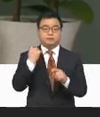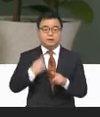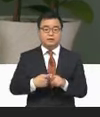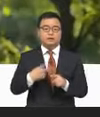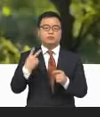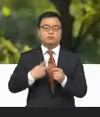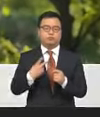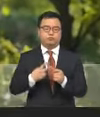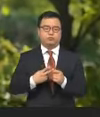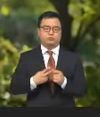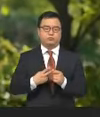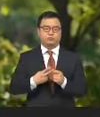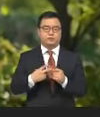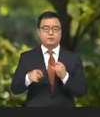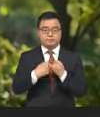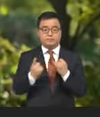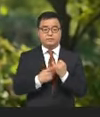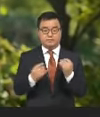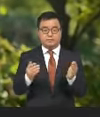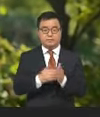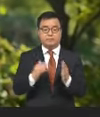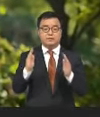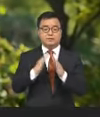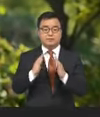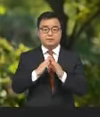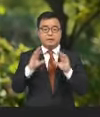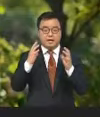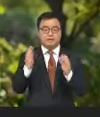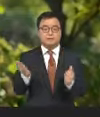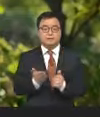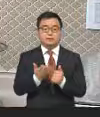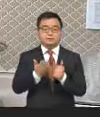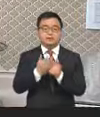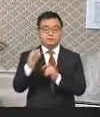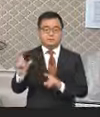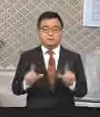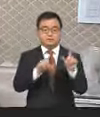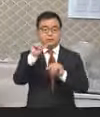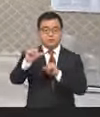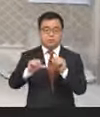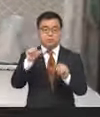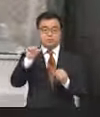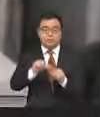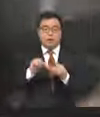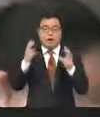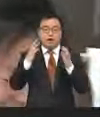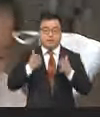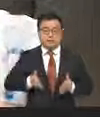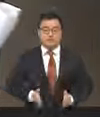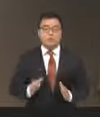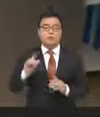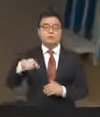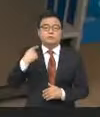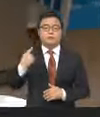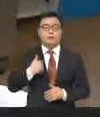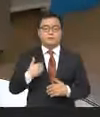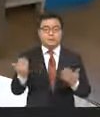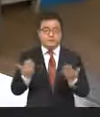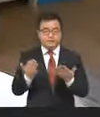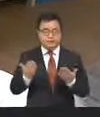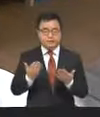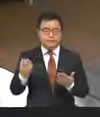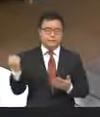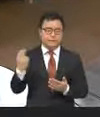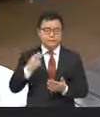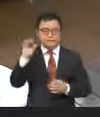생기고. 그렇게 집에서 아이를 키우며 보낸 5년. 아이를 낳고서도 다시 자기 일을 찾는 친구들을